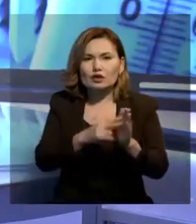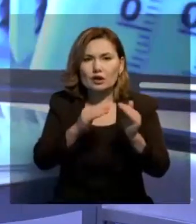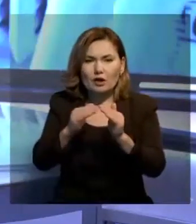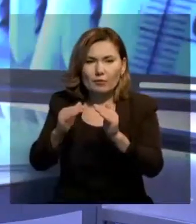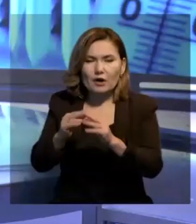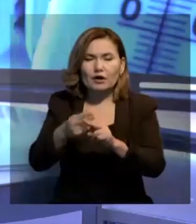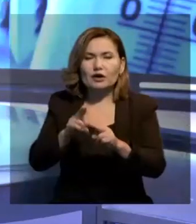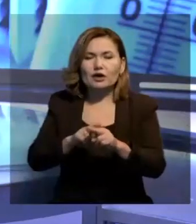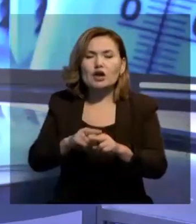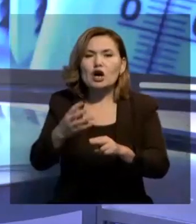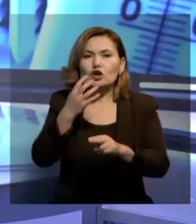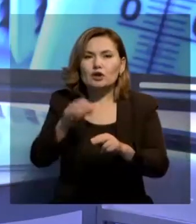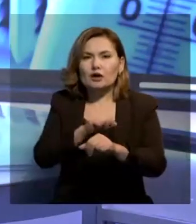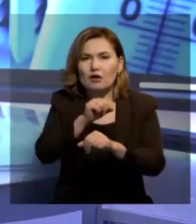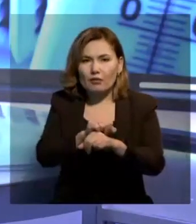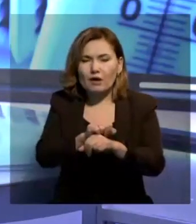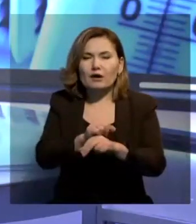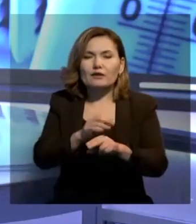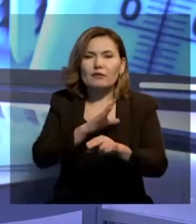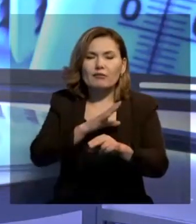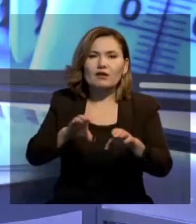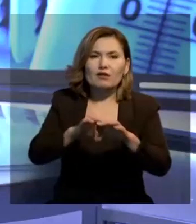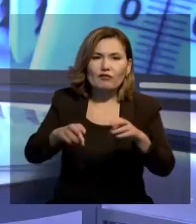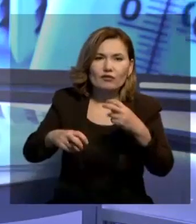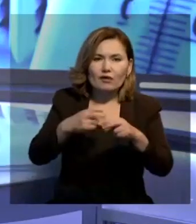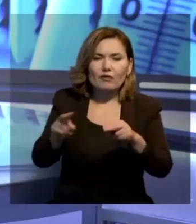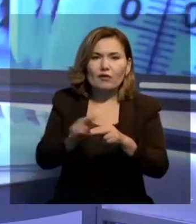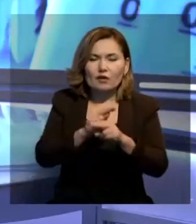жылудан ажыратқан құбырдағы ақаулар анықталды. Қазір барлық